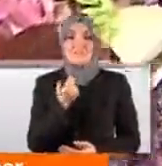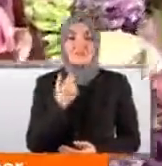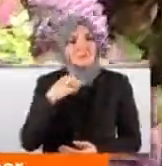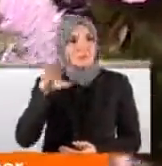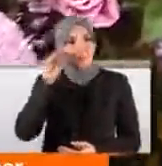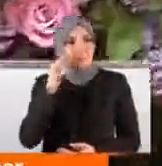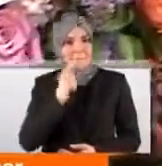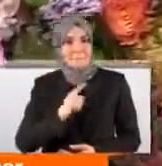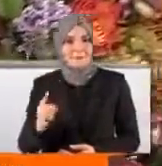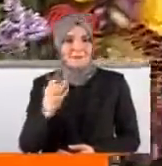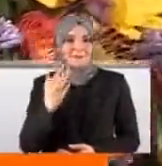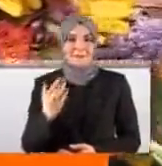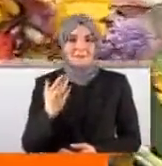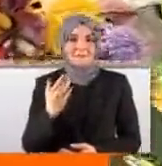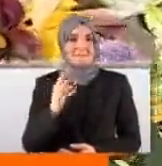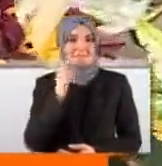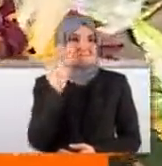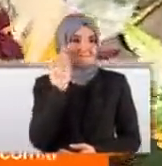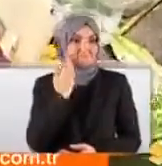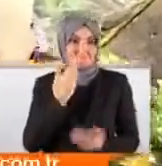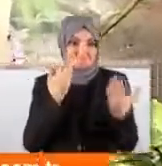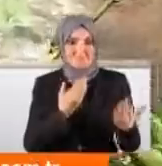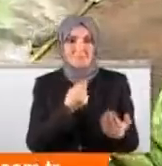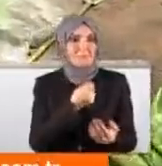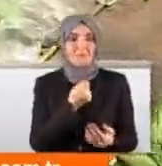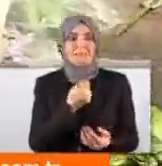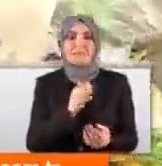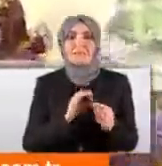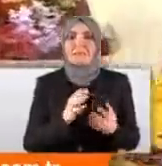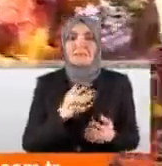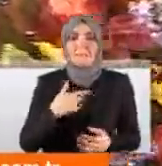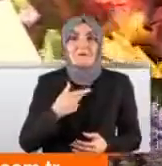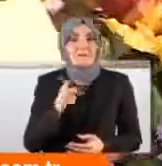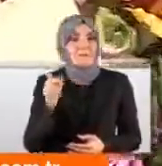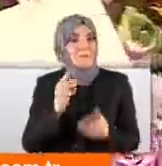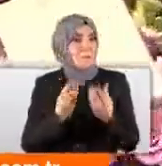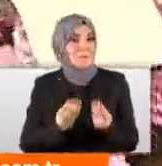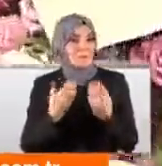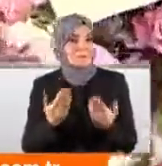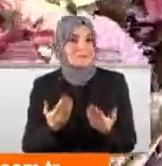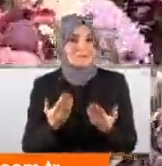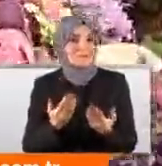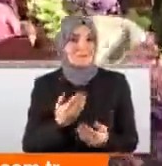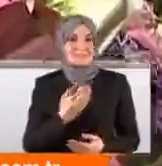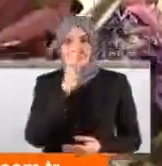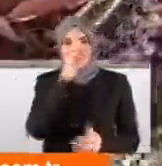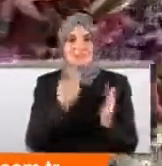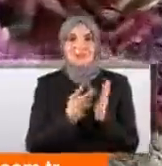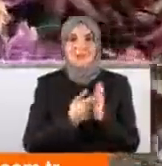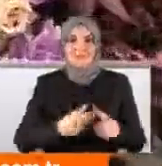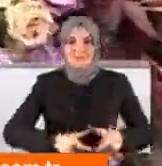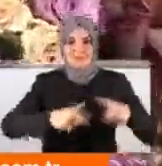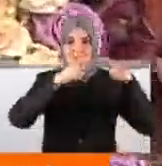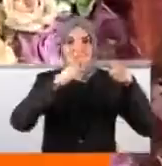görmüşsünüz Reklamdan bu ne kadar diye belki Aklımızdan geçirirsiniz böyle Vazonun içinde cam vazoları içinde buketler